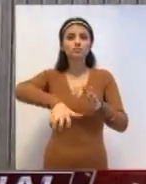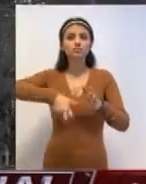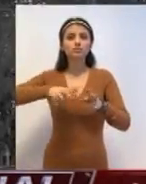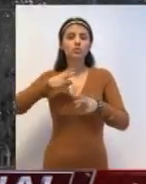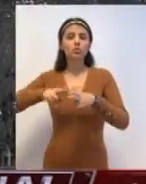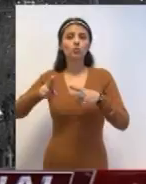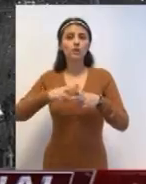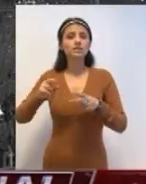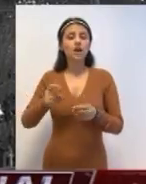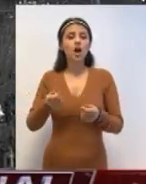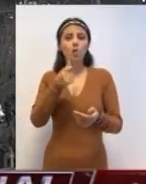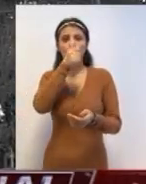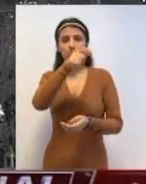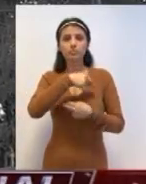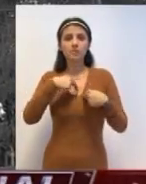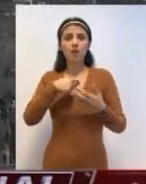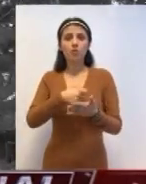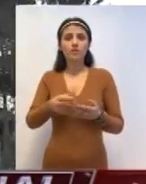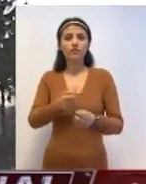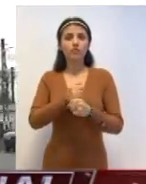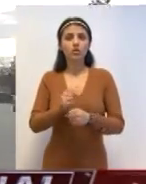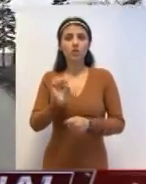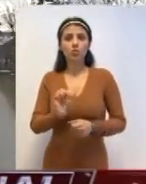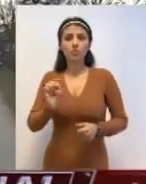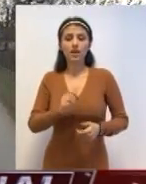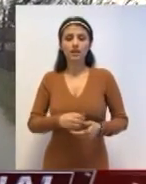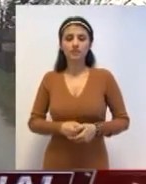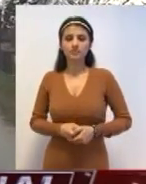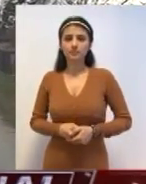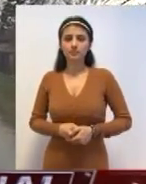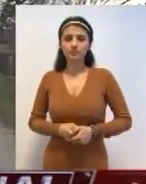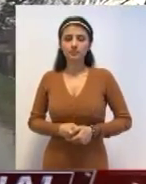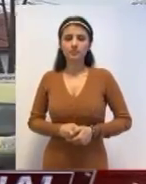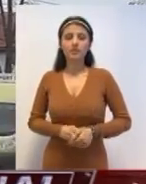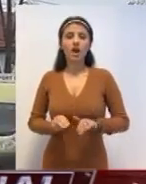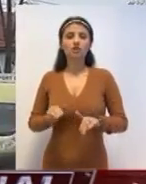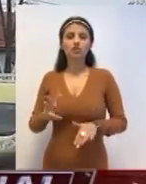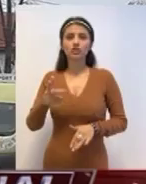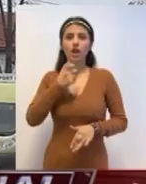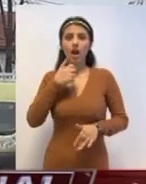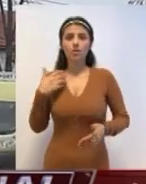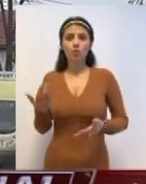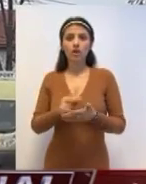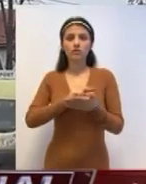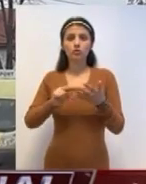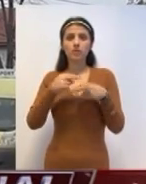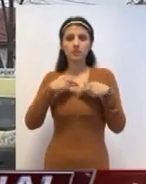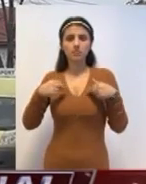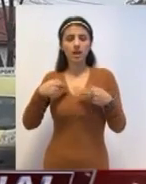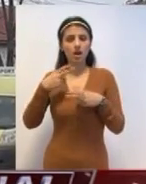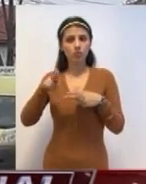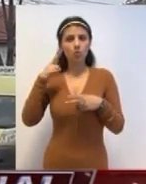ajutorul buldo-excavatorului pe care l-a achiziționat cu bani din fonduri europene. În acești 3 ani de când am preluat funcția de primar,